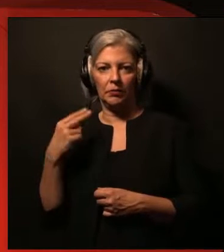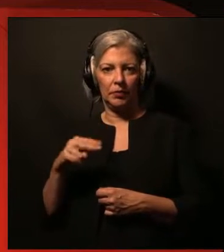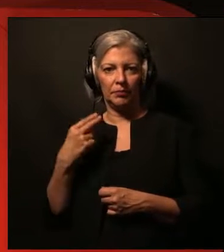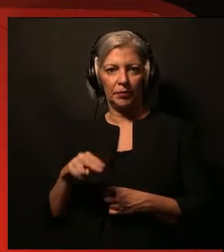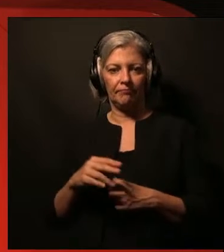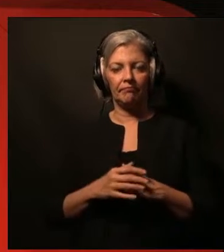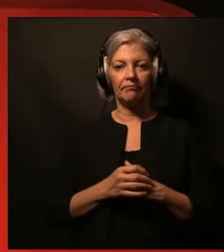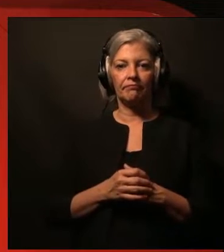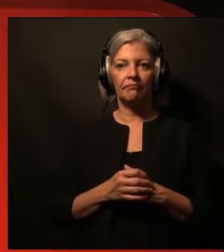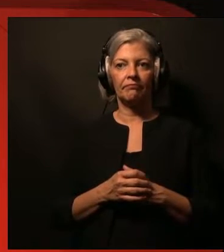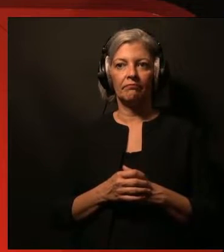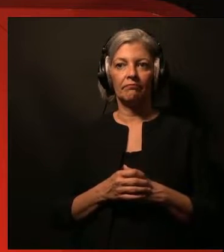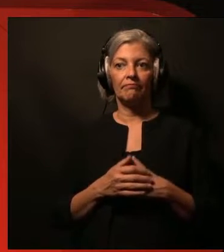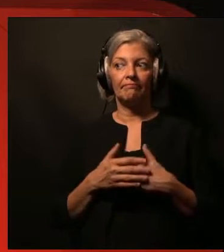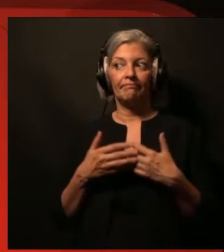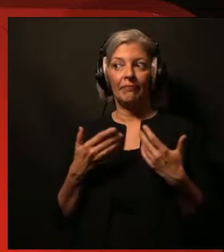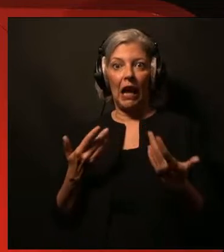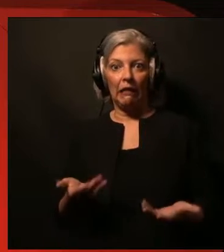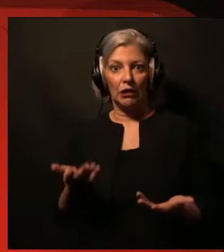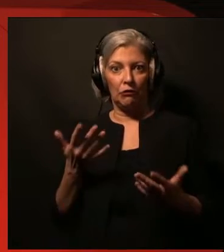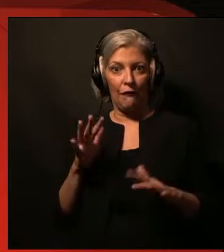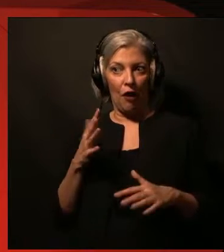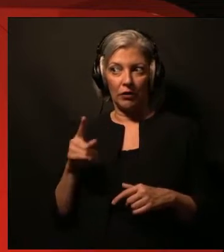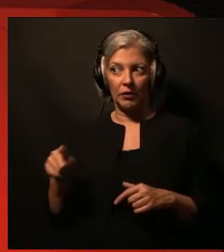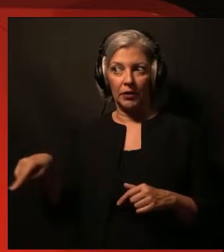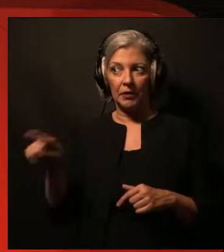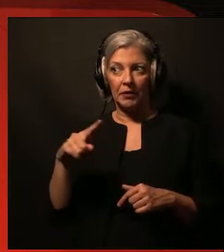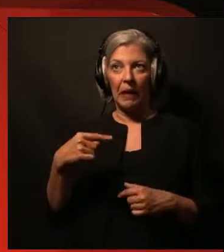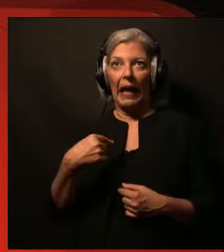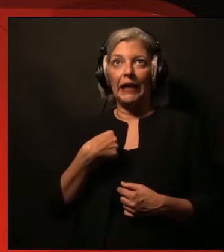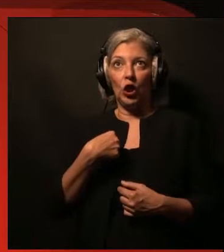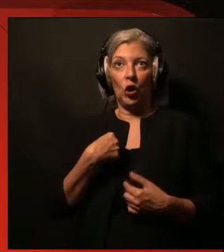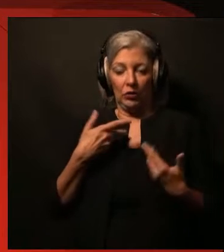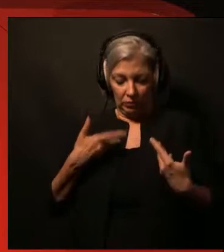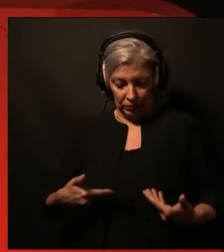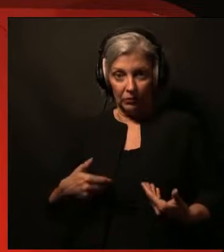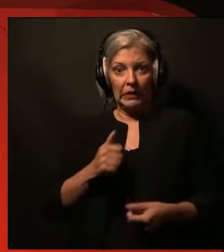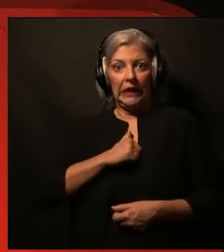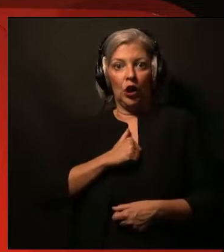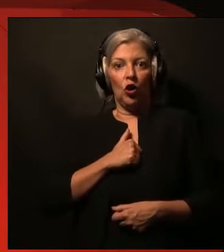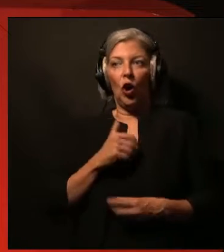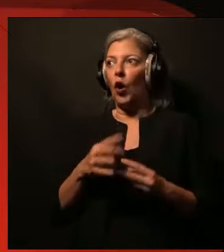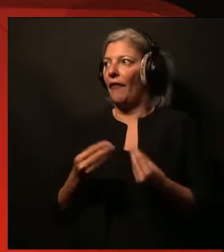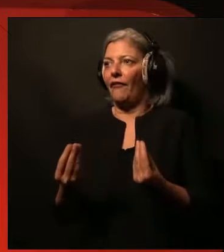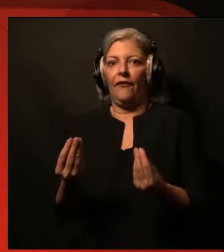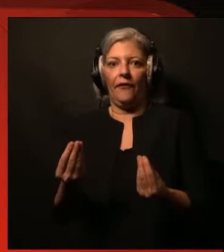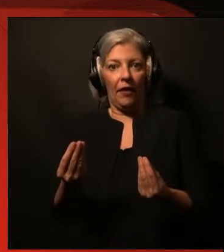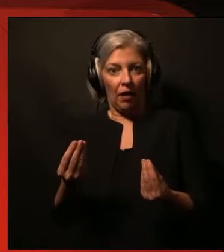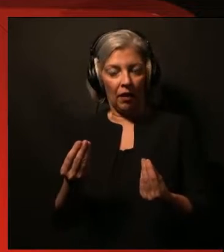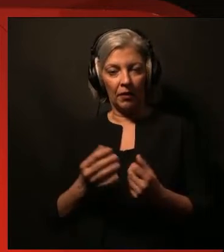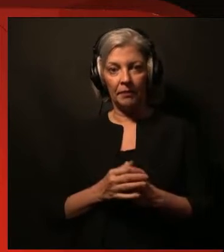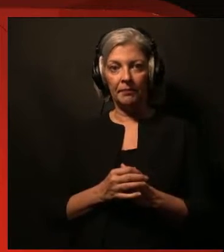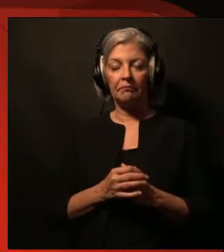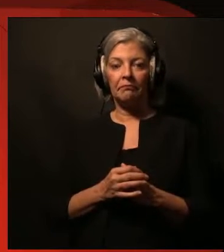irreversibili Adesso vi starete chiedendo ma io singolo singolo essere umano Cosa posso fare